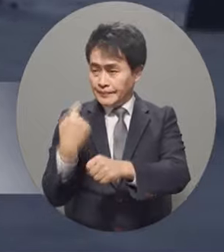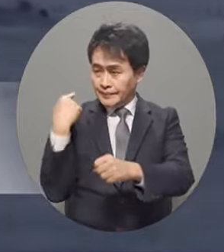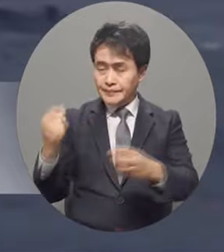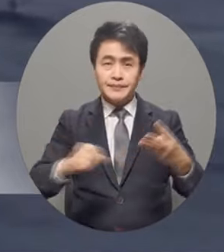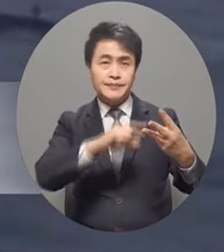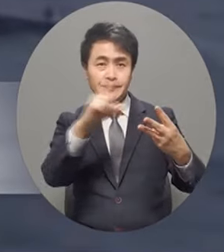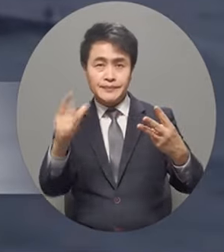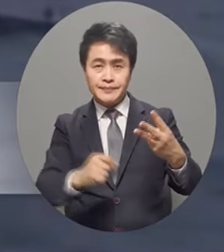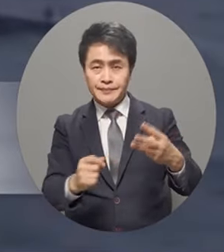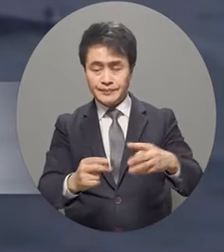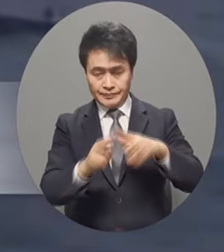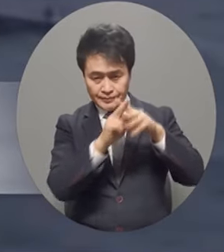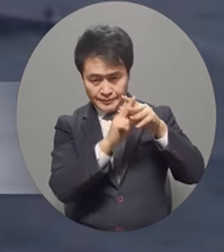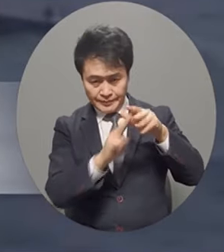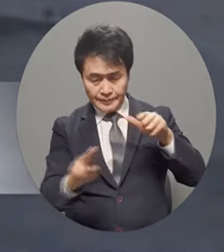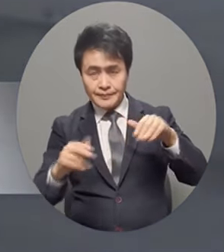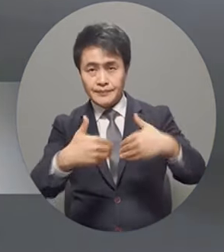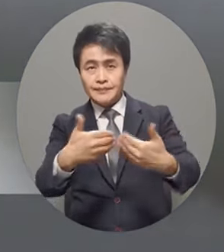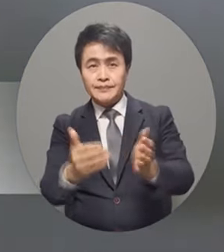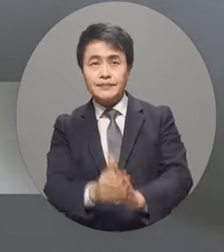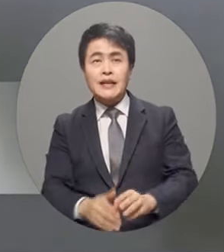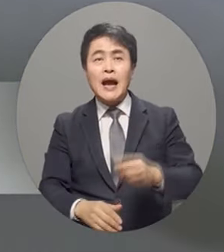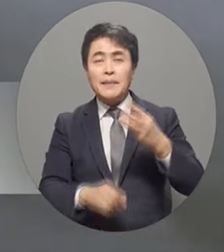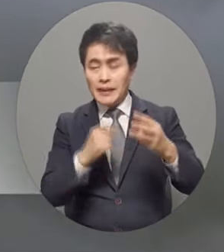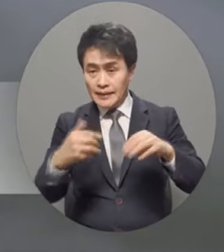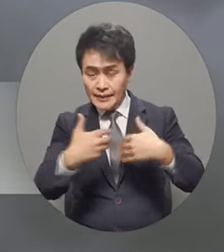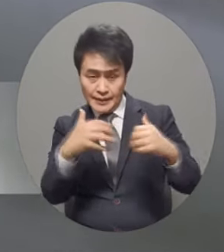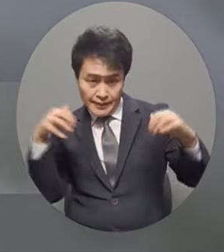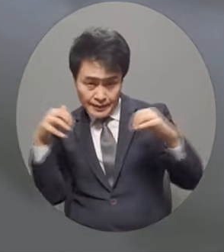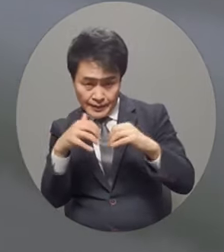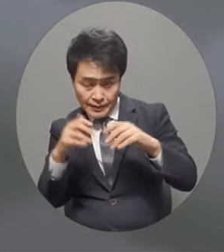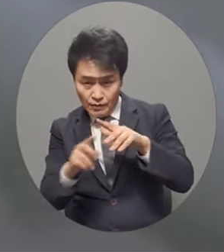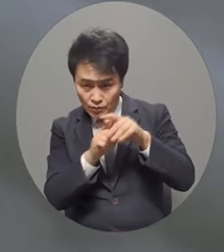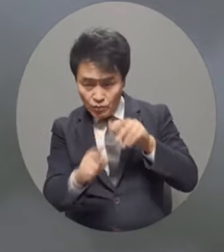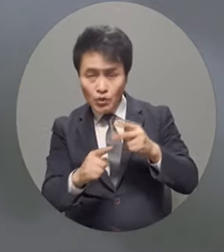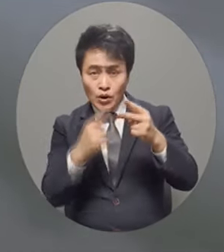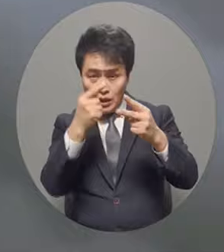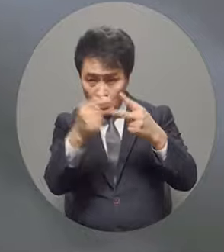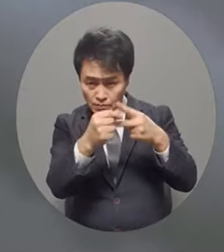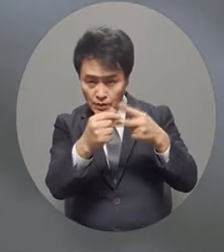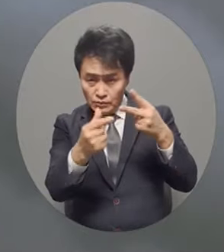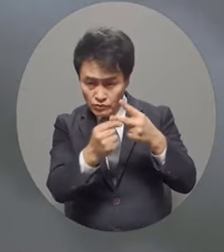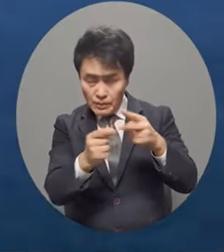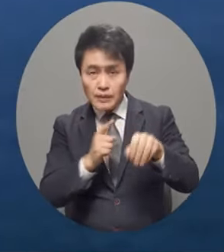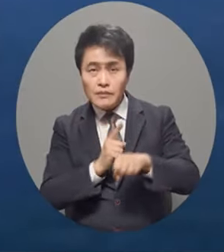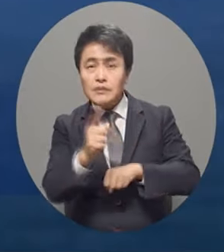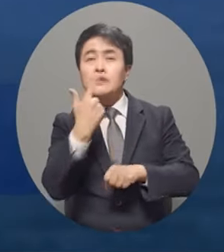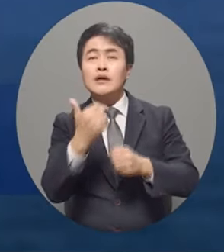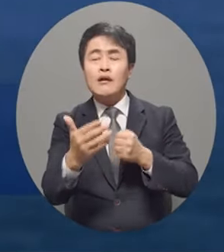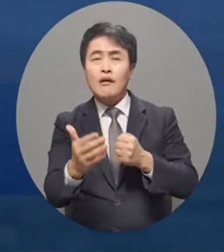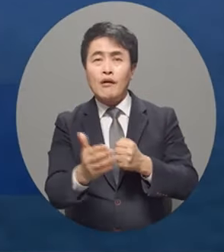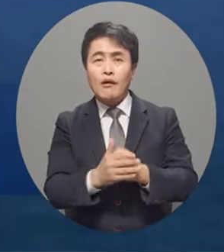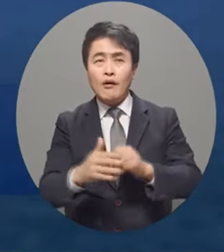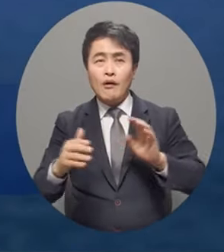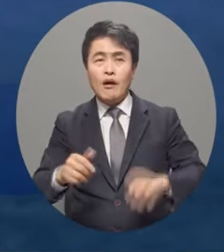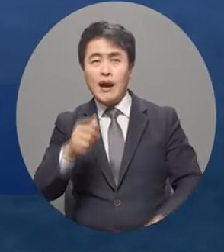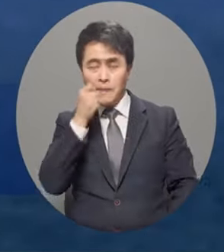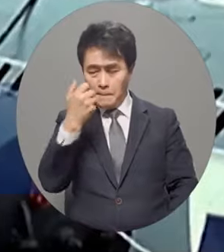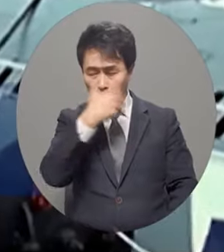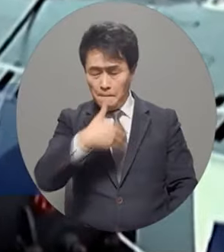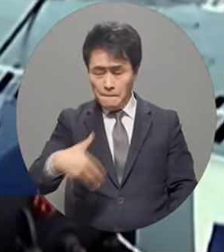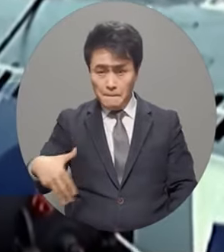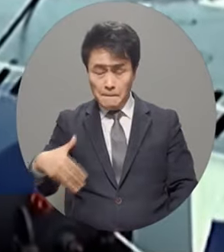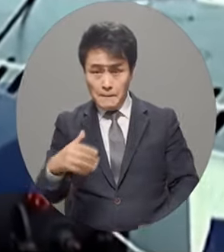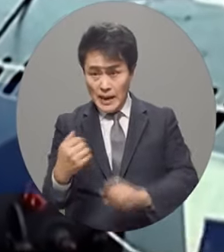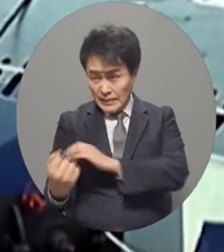3월에도 잠수함인 824 영웅함에서 전략 순항미사일 두 발을 발사했습니다. 무기체계의 신뢰성을